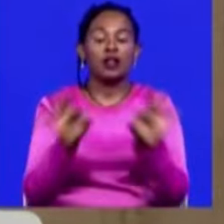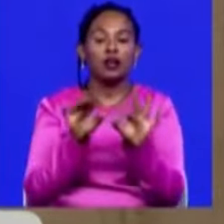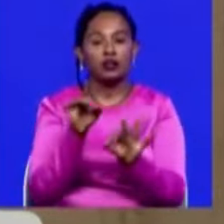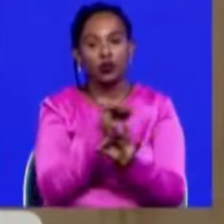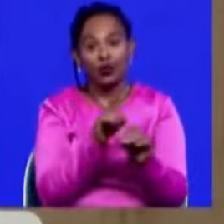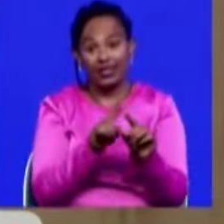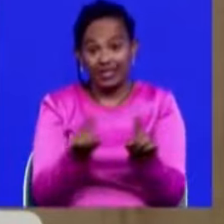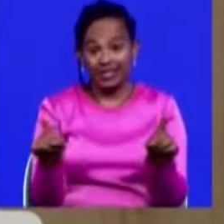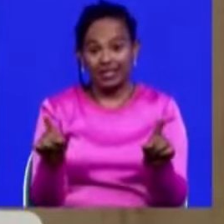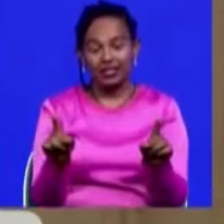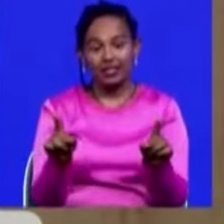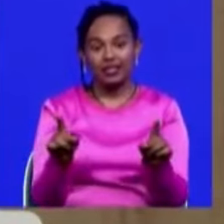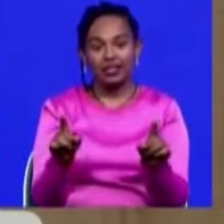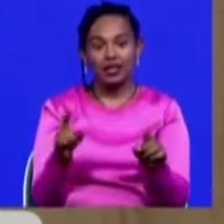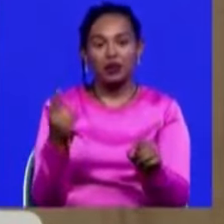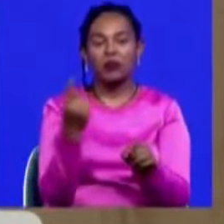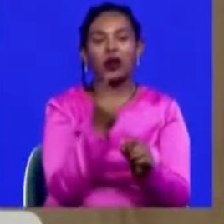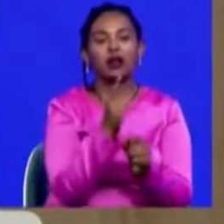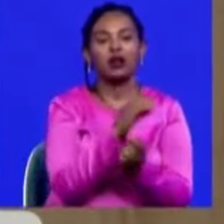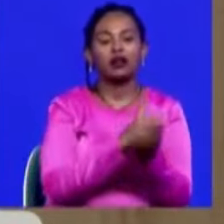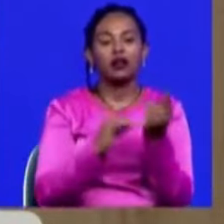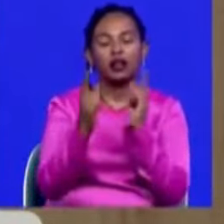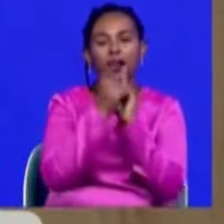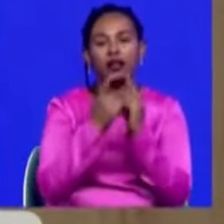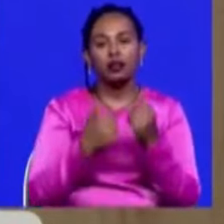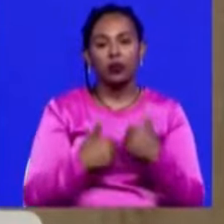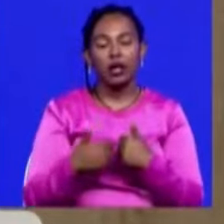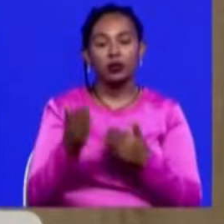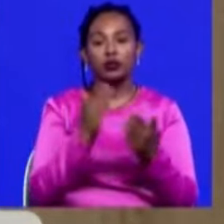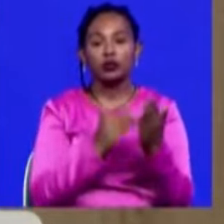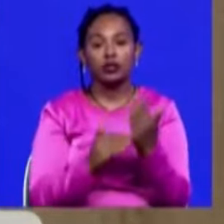ግን በአንዳንድ ክልል እያጋጠመ ያለው ችግር